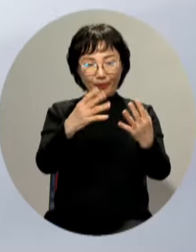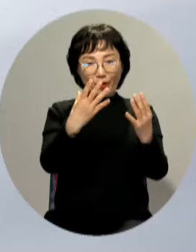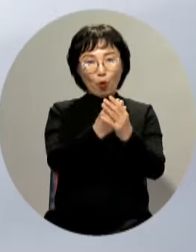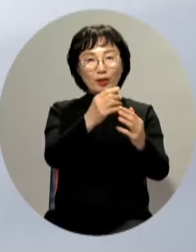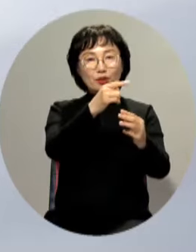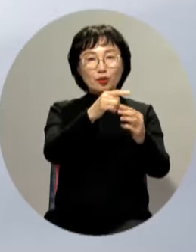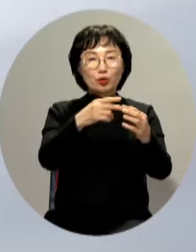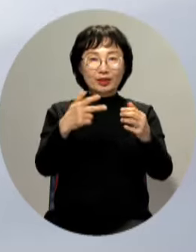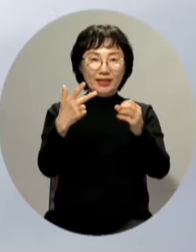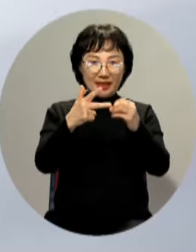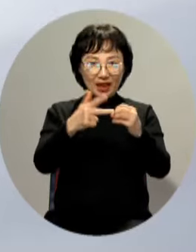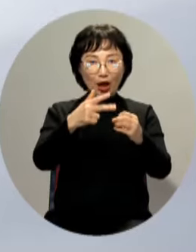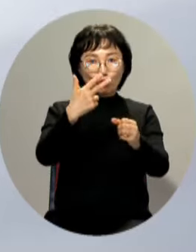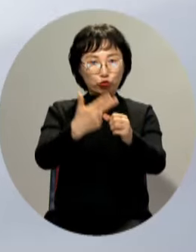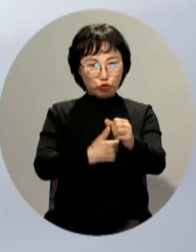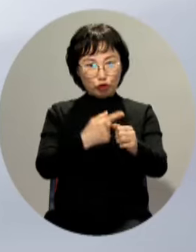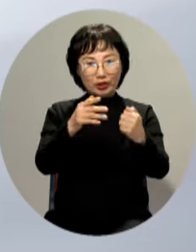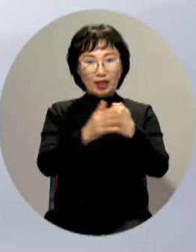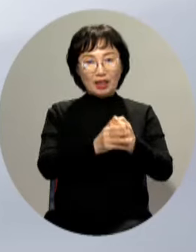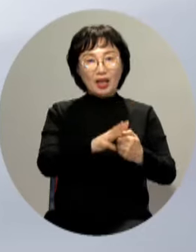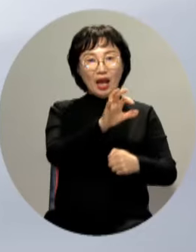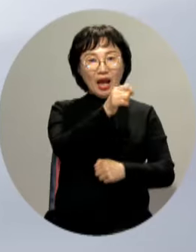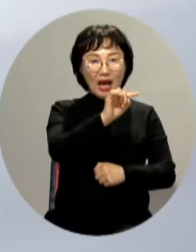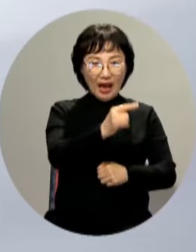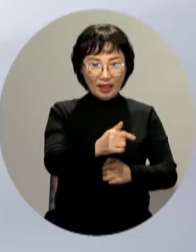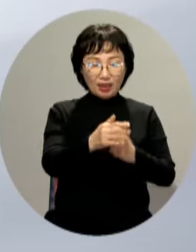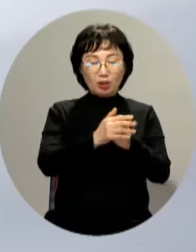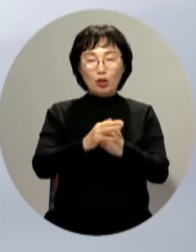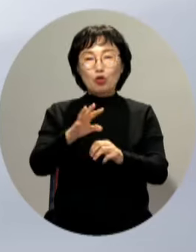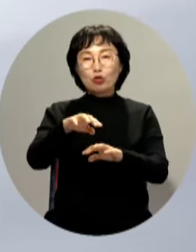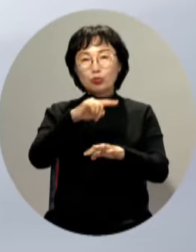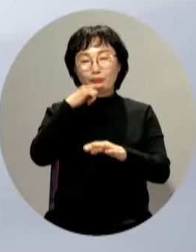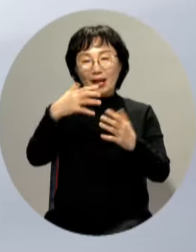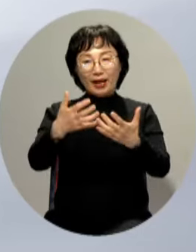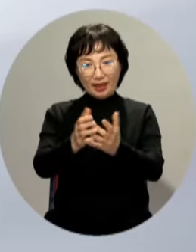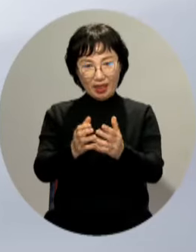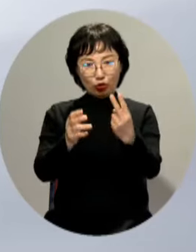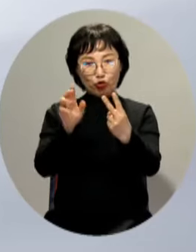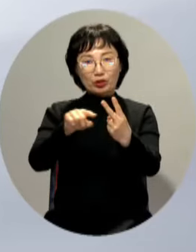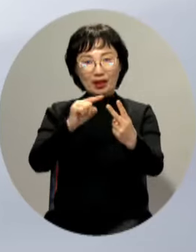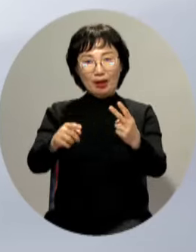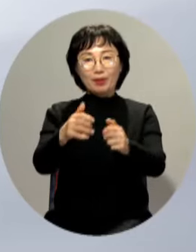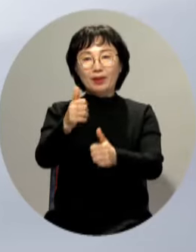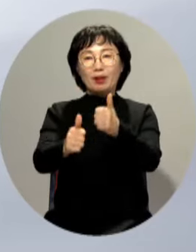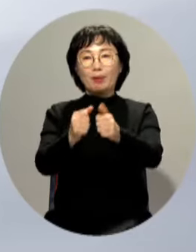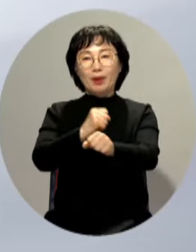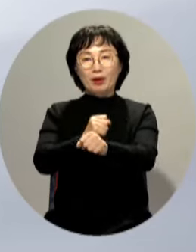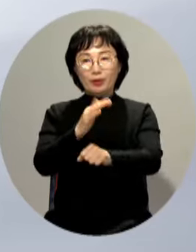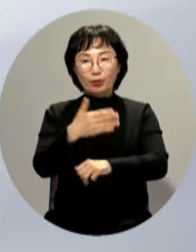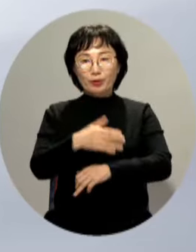지난 무주는 민주당 안호영 국민의 힘 이인수 후보가 대결에 나섭니다 MBC 뉴스 박혜진입니다